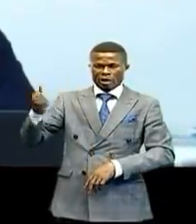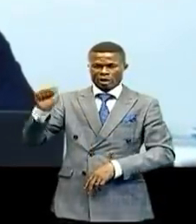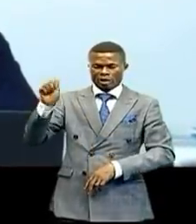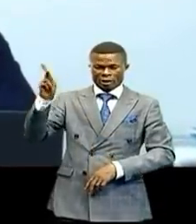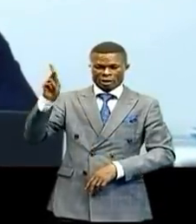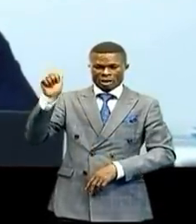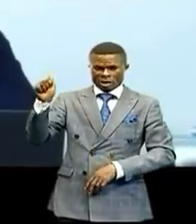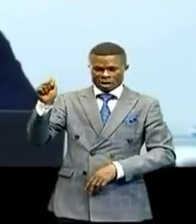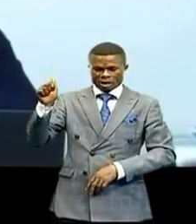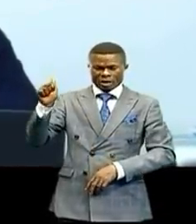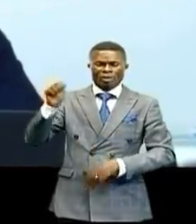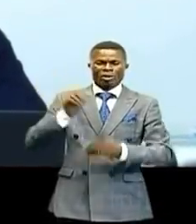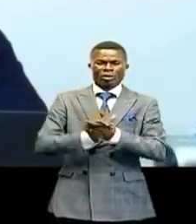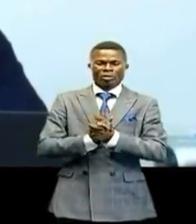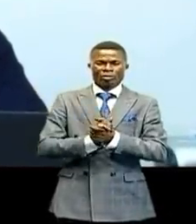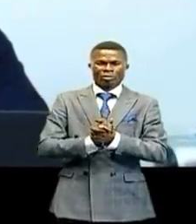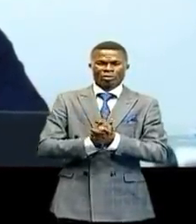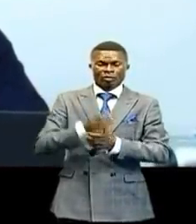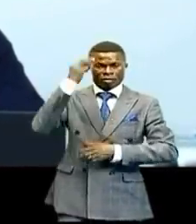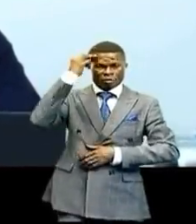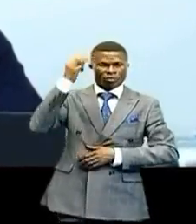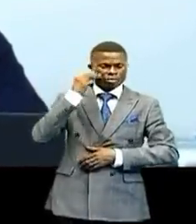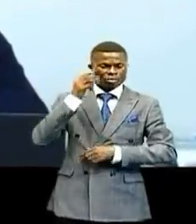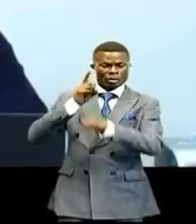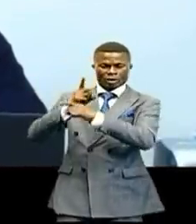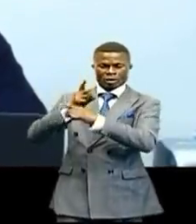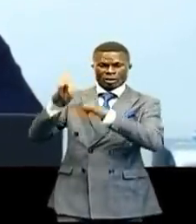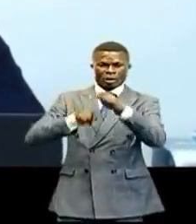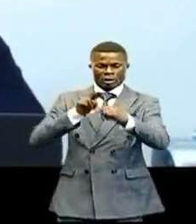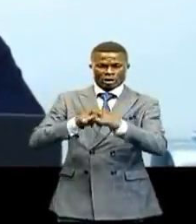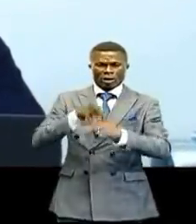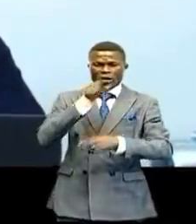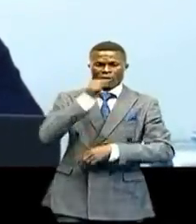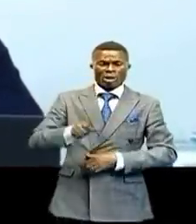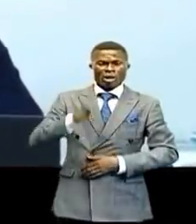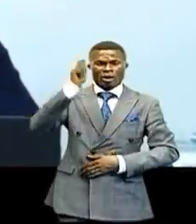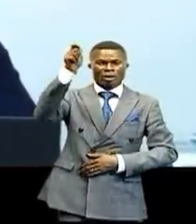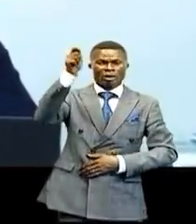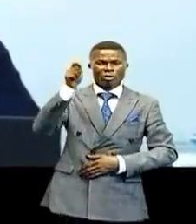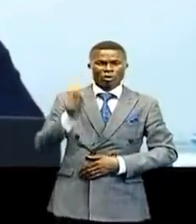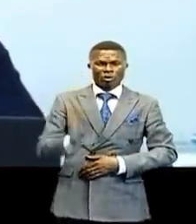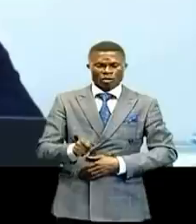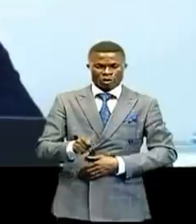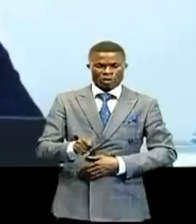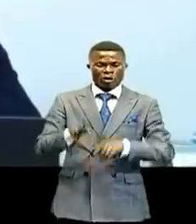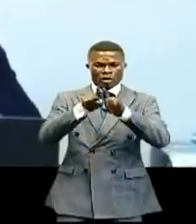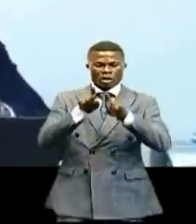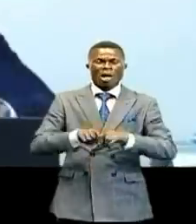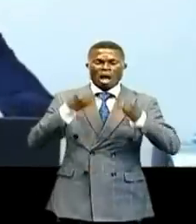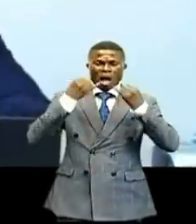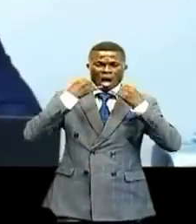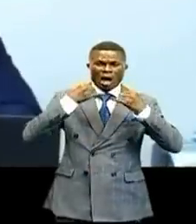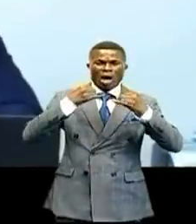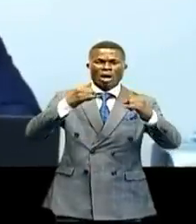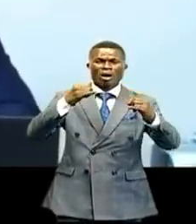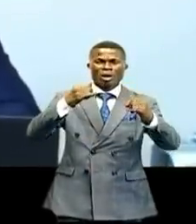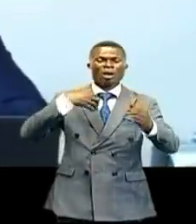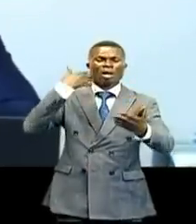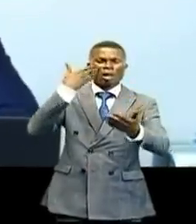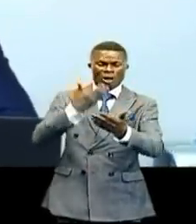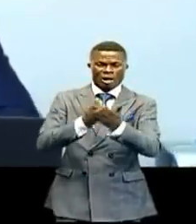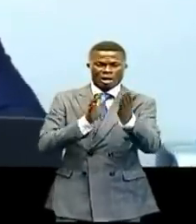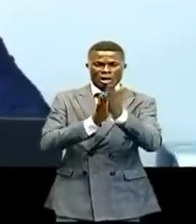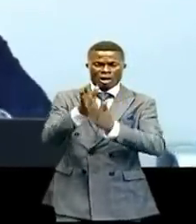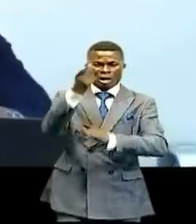de Kaira. Les ministres de la Défense nationale et anciens combattants a aussi annoncé l'arrivée le